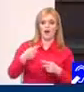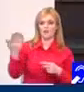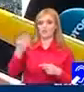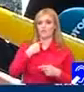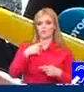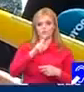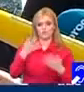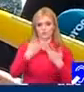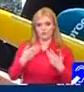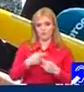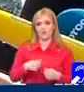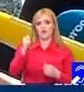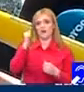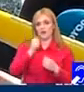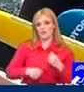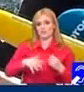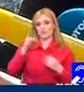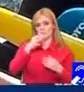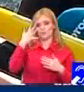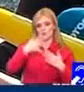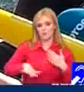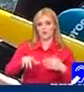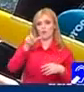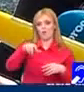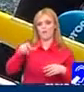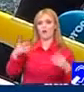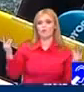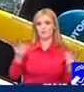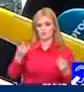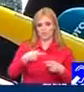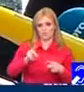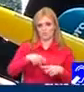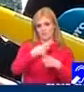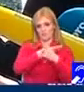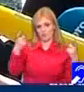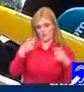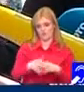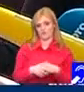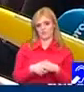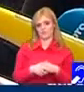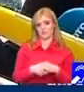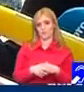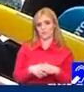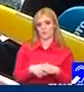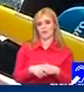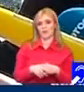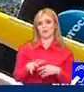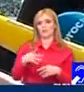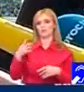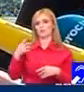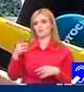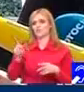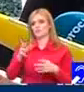politică a acestora. De fiecare dată înțelegem că oamenii au nevoie de acest exercițiu, dincolo de informarea pe care o au din mass